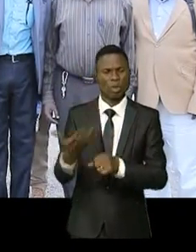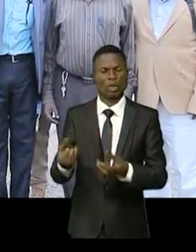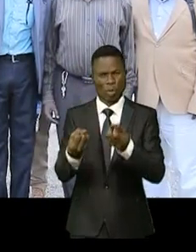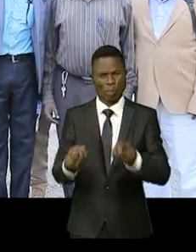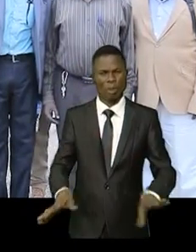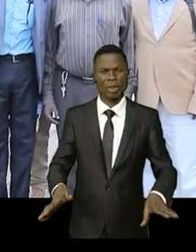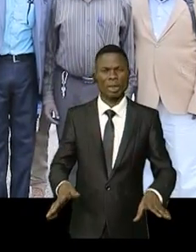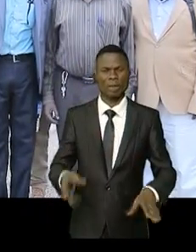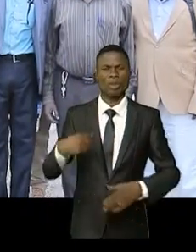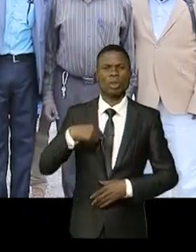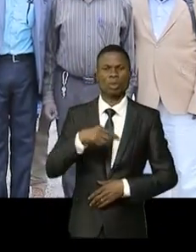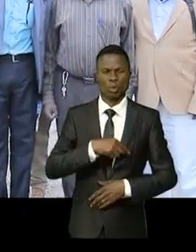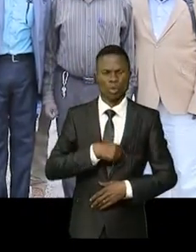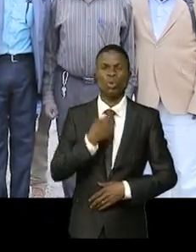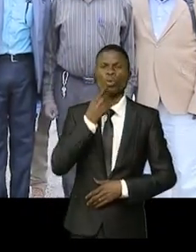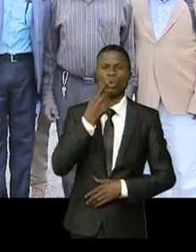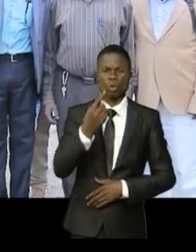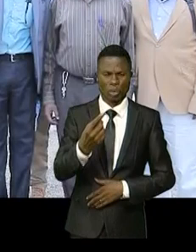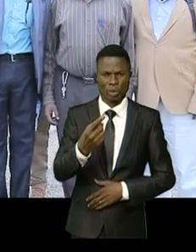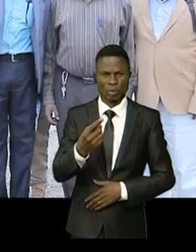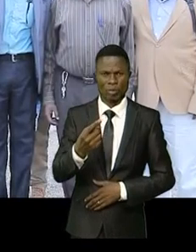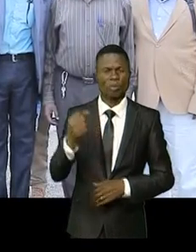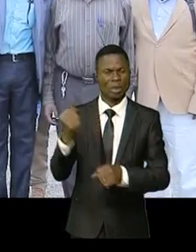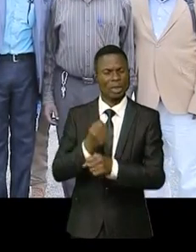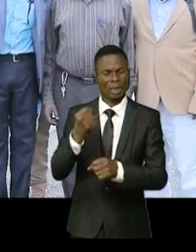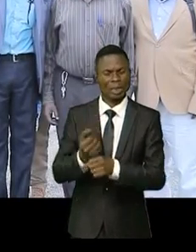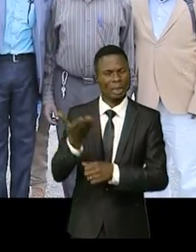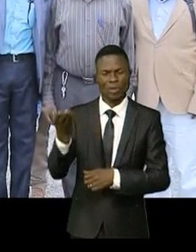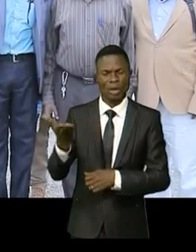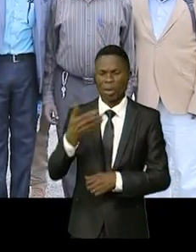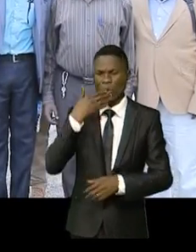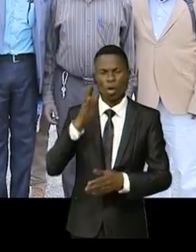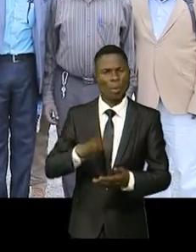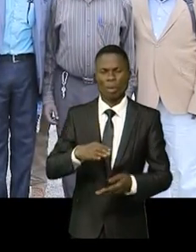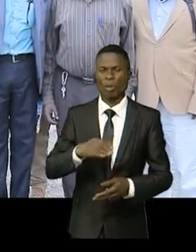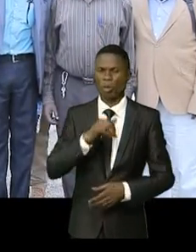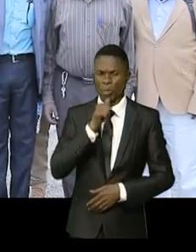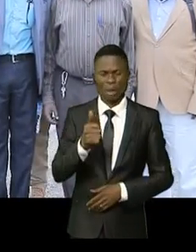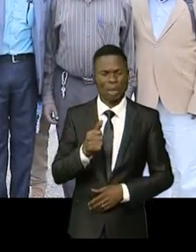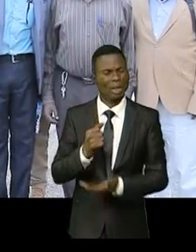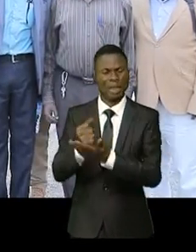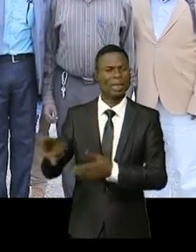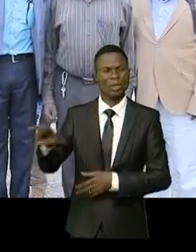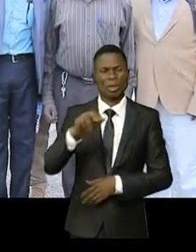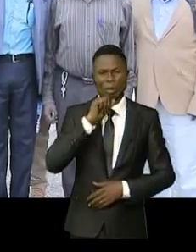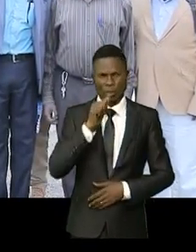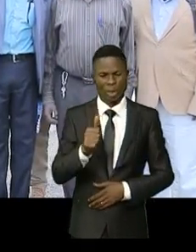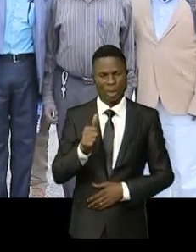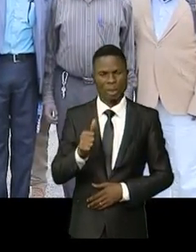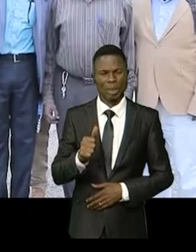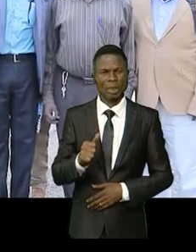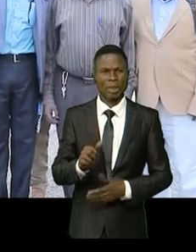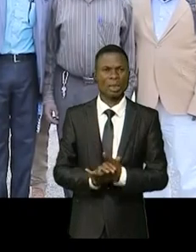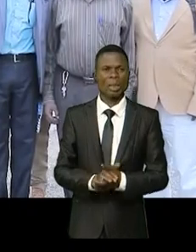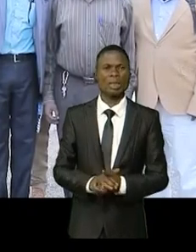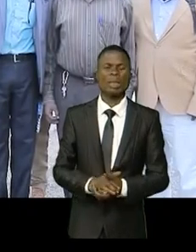Et nous avons toujours dit que cette œuvre ne les élèvera jamais. Ils ne seront